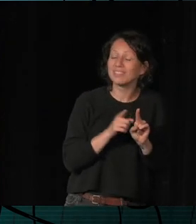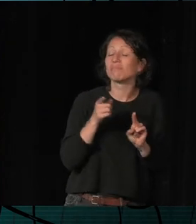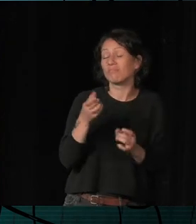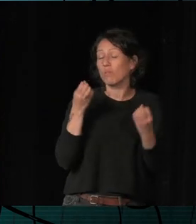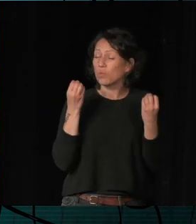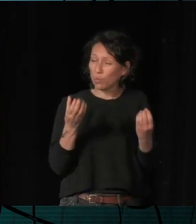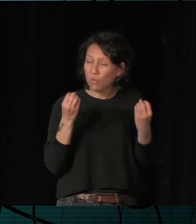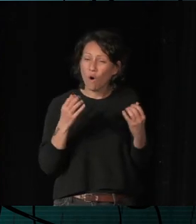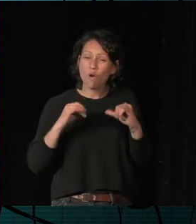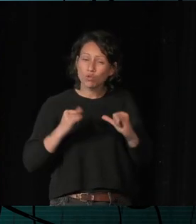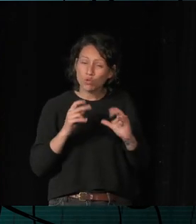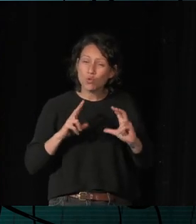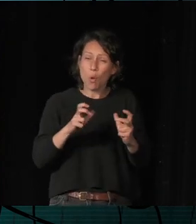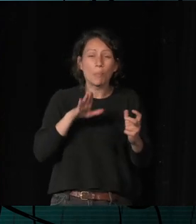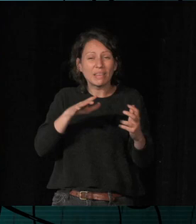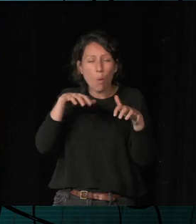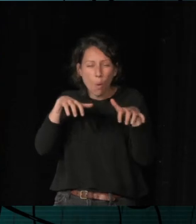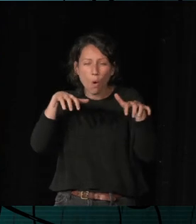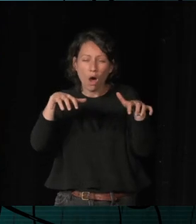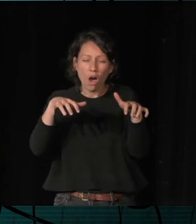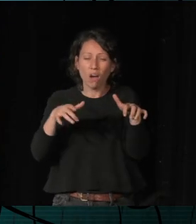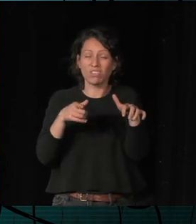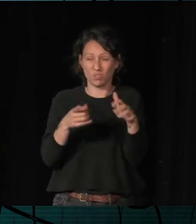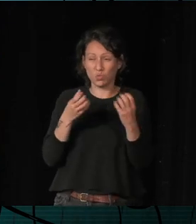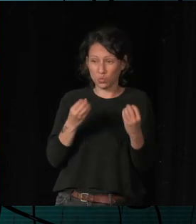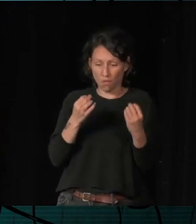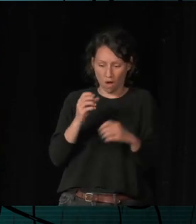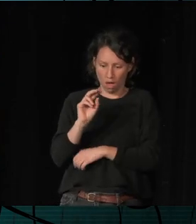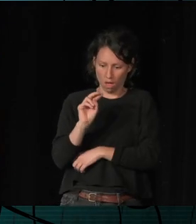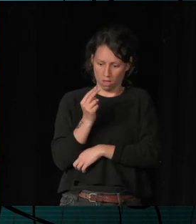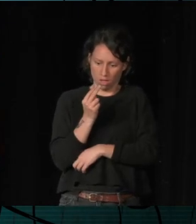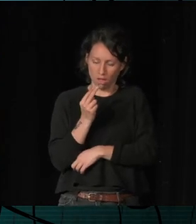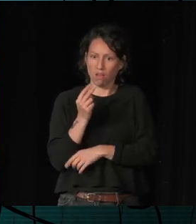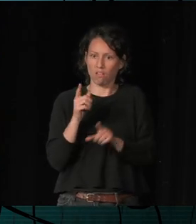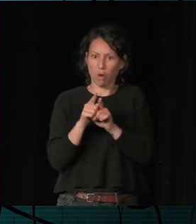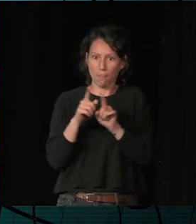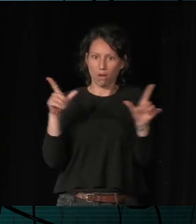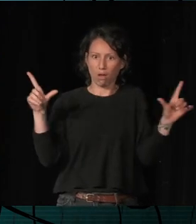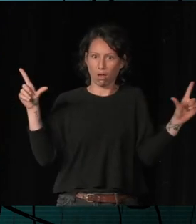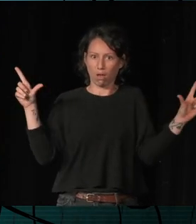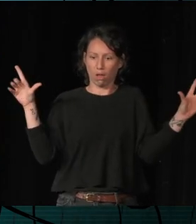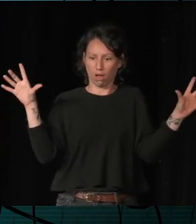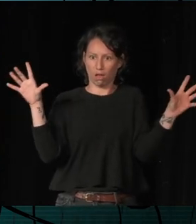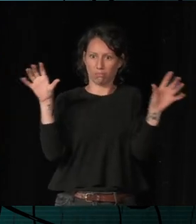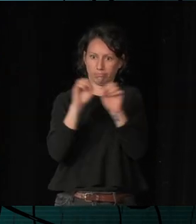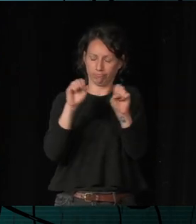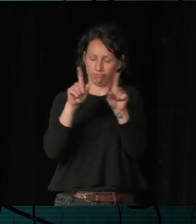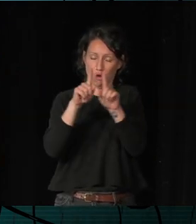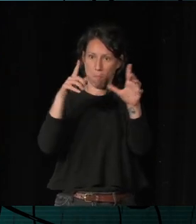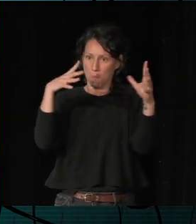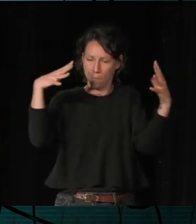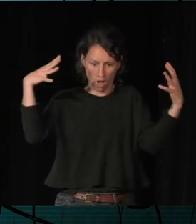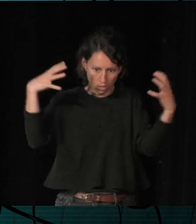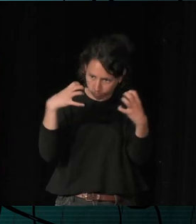moins d'horreur, des moments d'introspection, où en fait l'écran devient noir et on a juste son personnage presque, et on